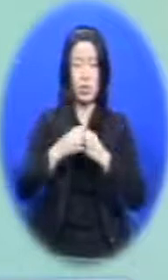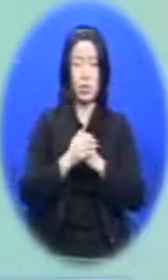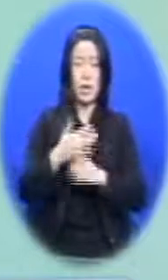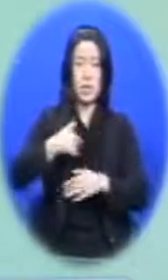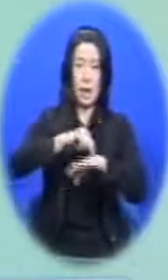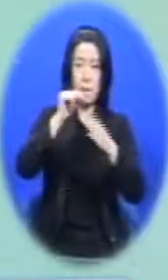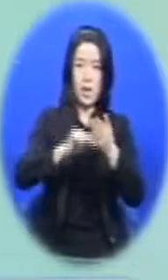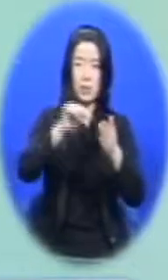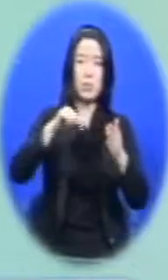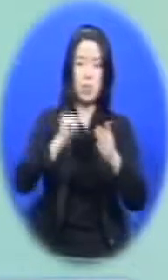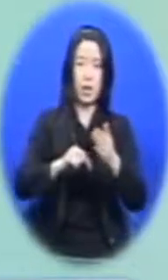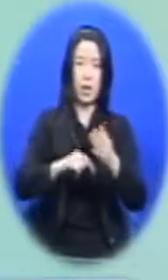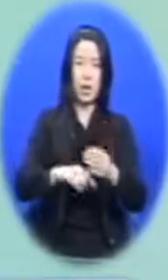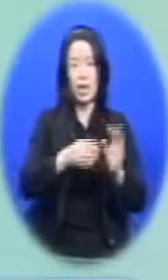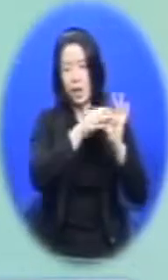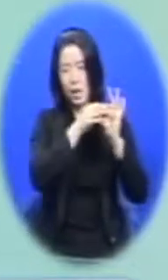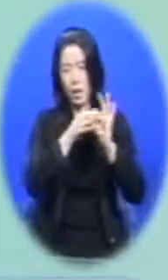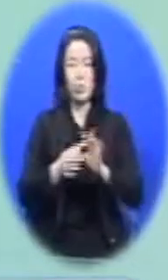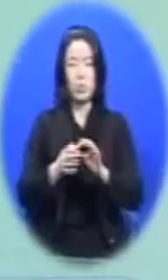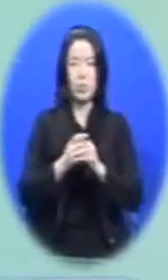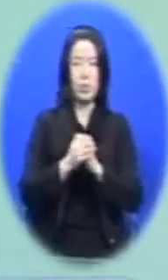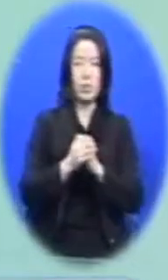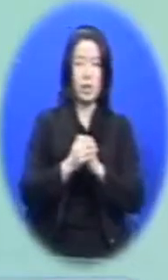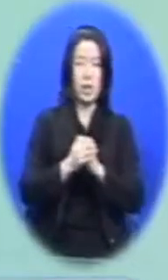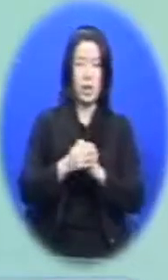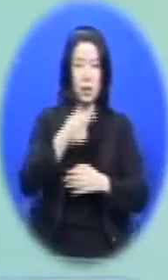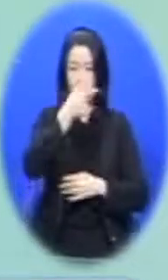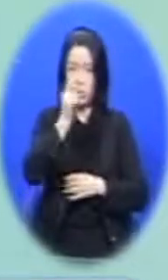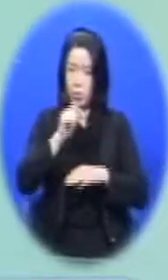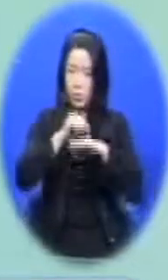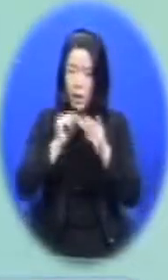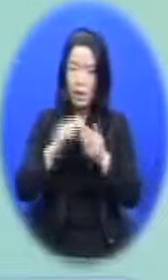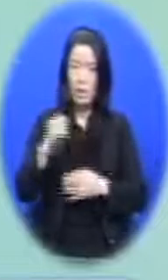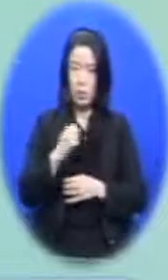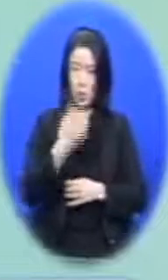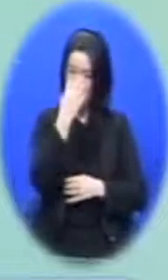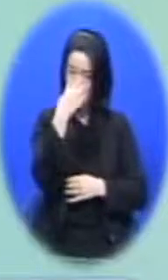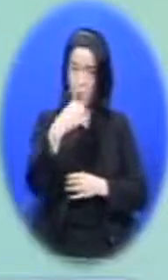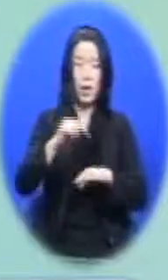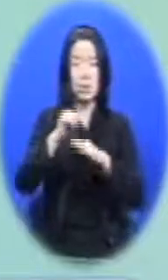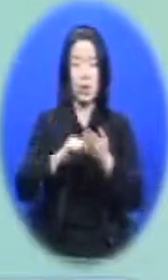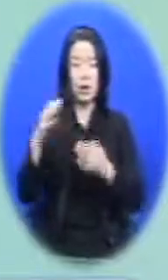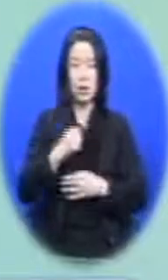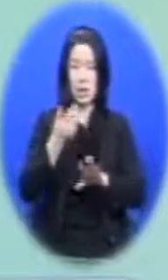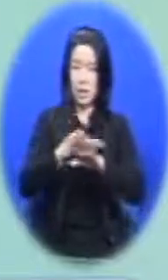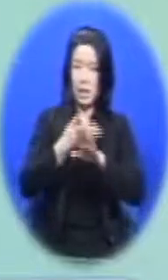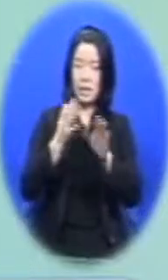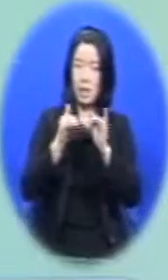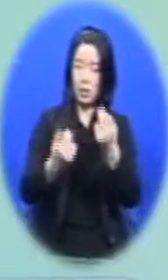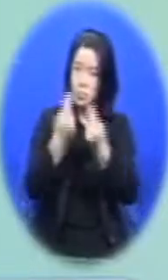제 마음속에 끊임없이 열등감을 가지고 또 교만한 마음을 가지고 남하고